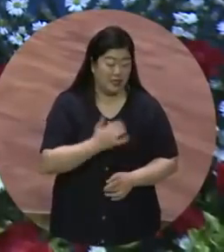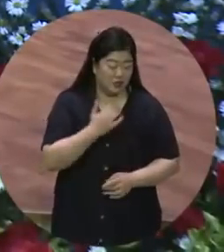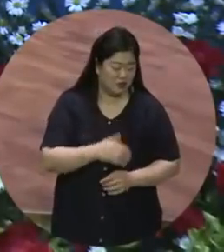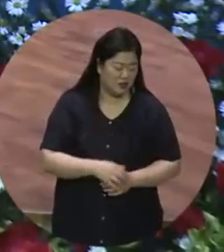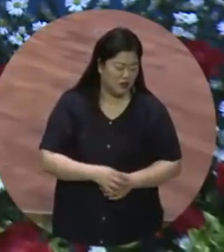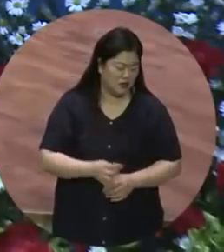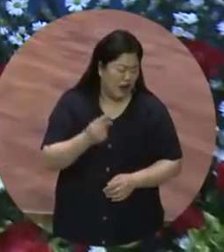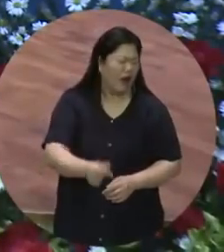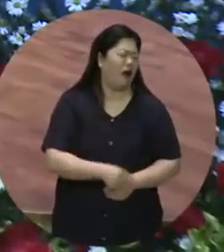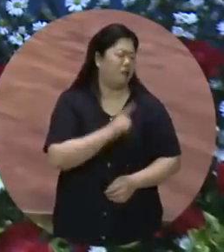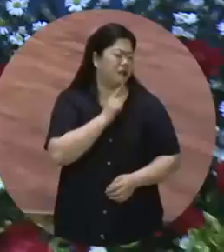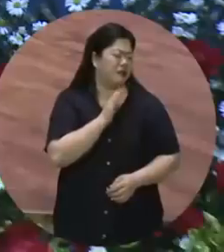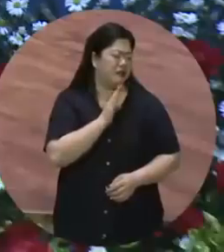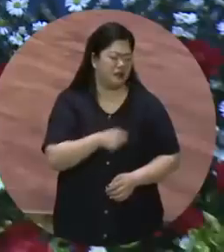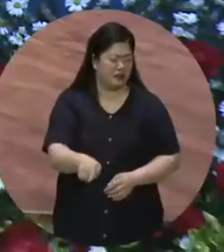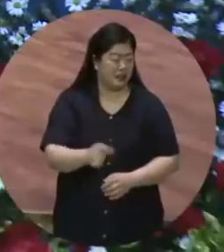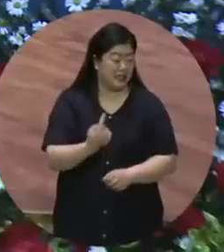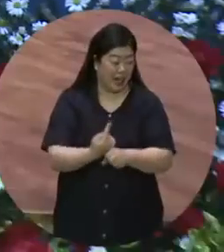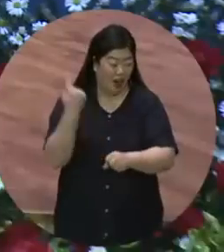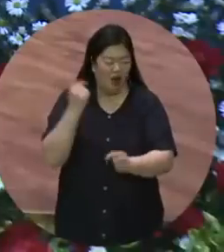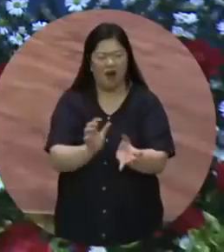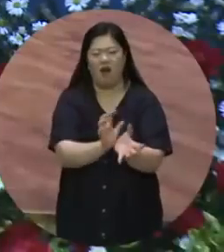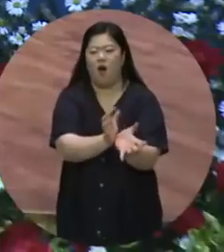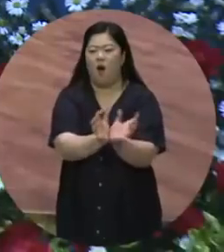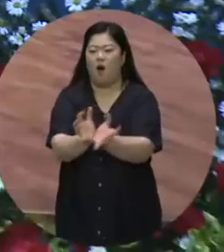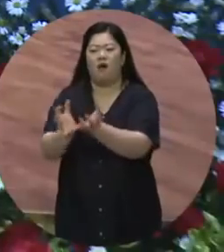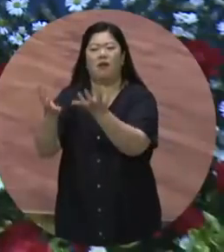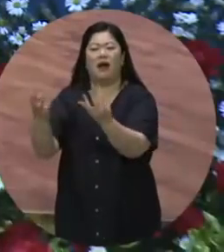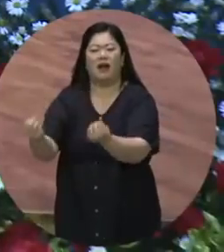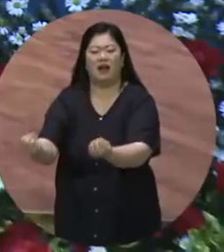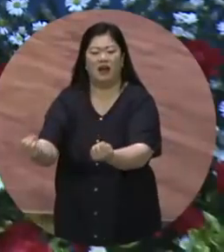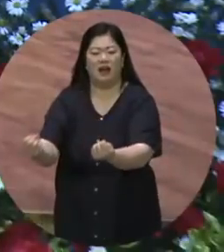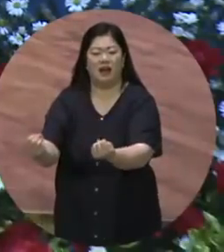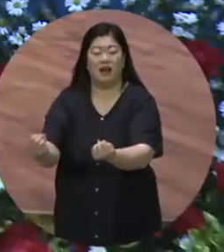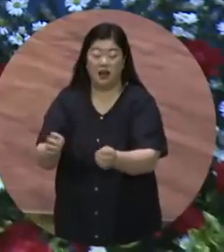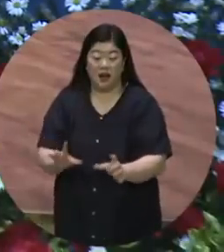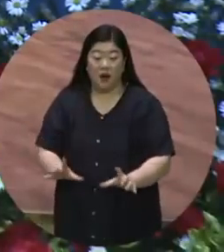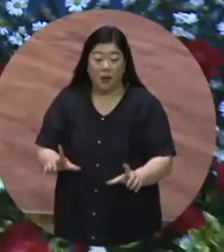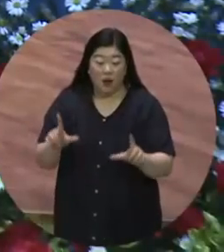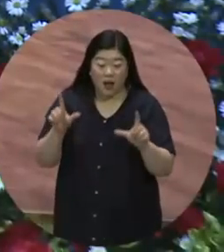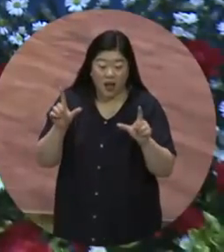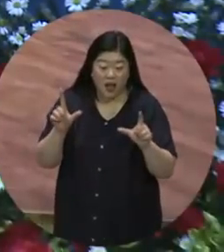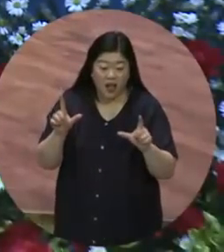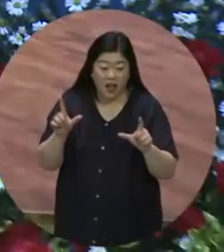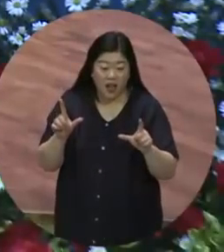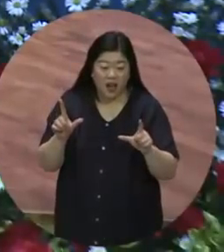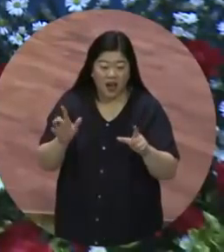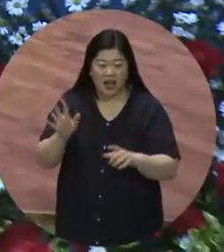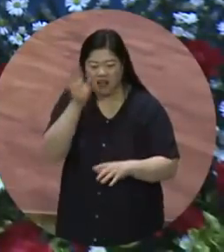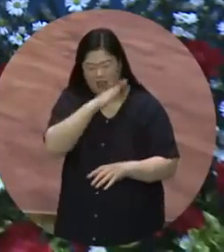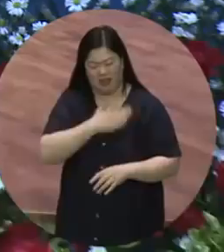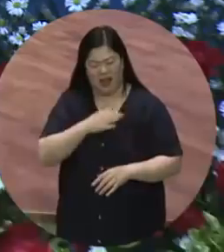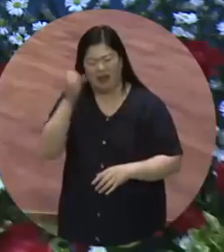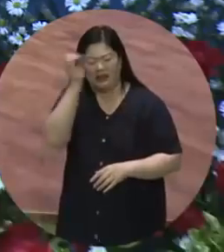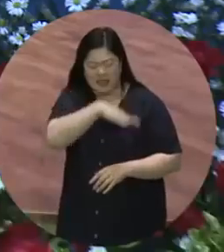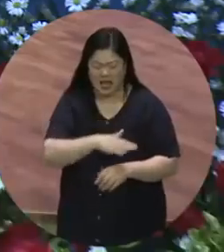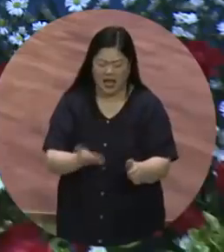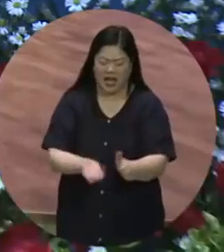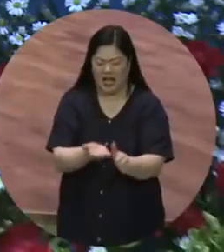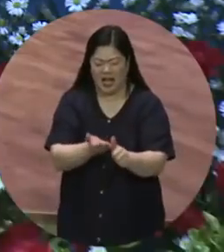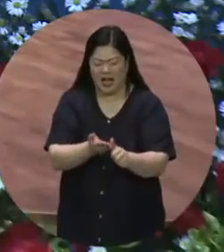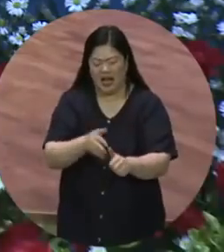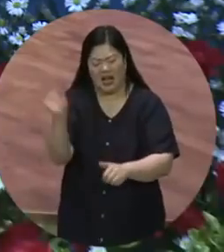여기도 작년에는 꽃이 많았습니다. 그런데 올해는 손질을 안 하고 일부러 내버려